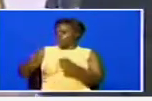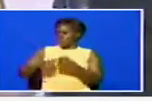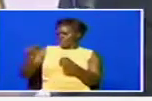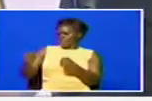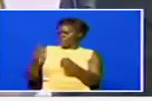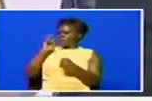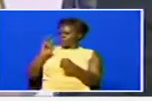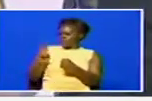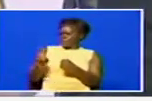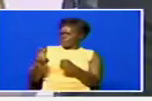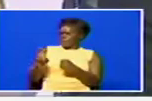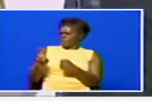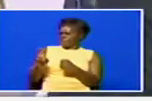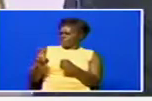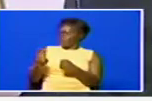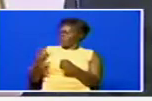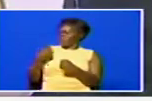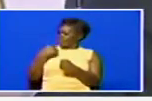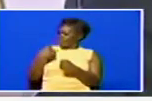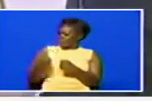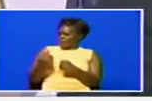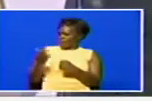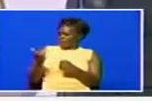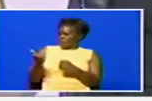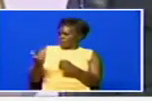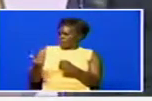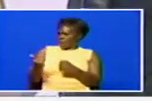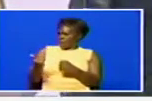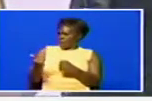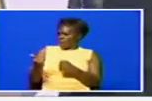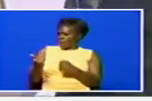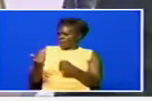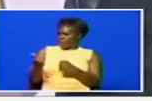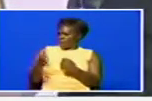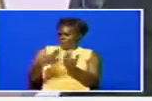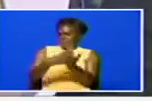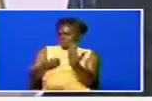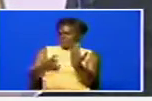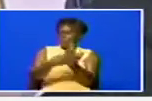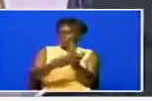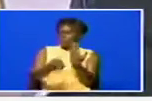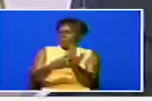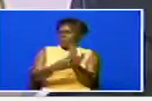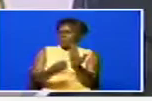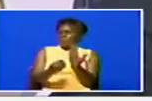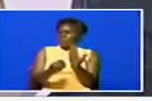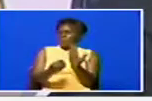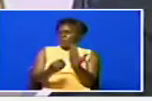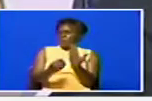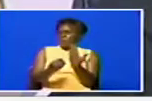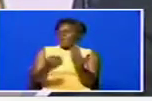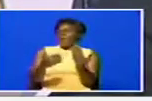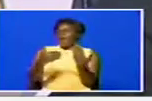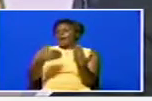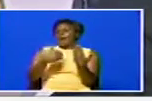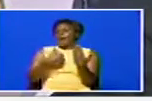Aha. Ukiangalia hayo na useme ya kwamba hayo ni yale ambayo yalikuwa tunaita scanned copies, ambapo unapata hapa kuna yale